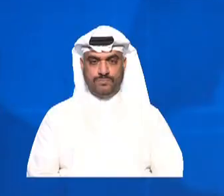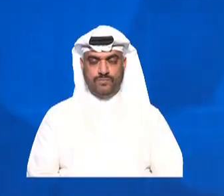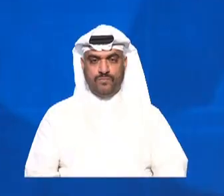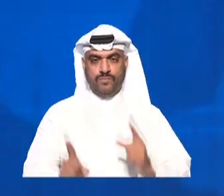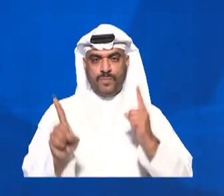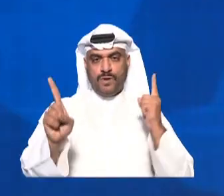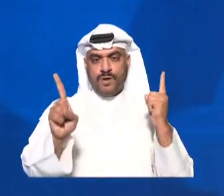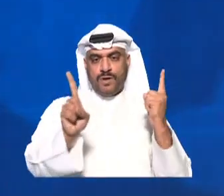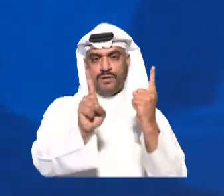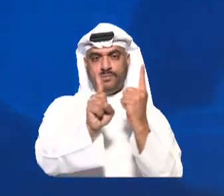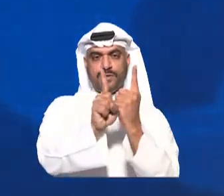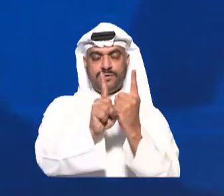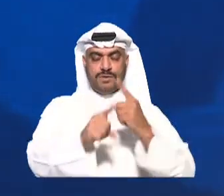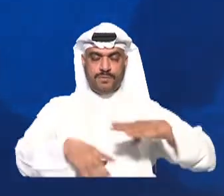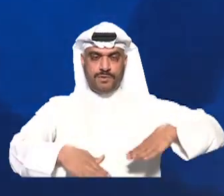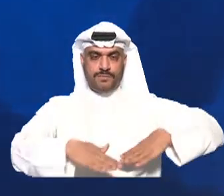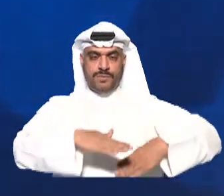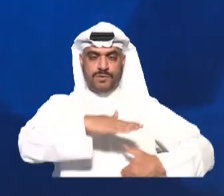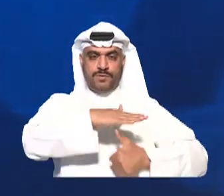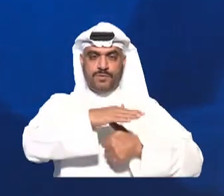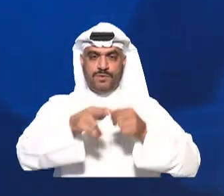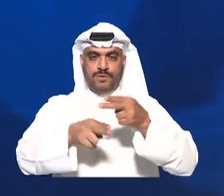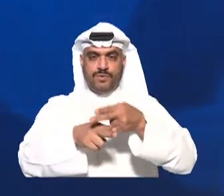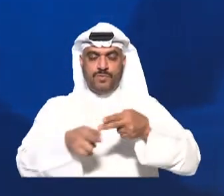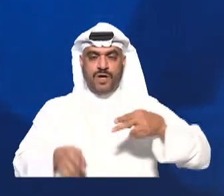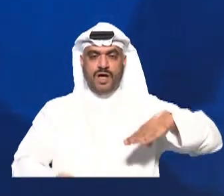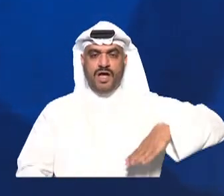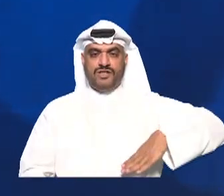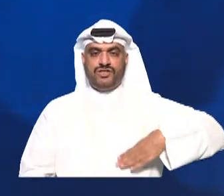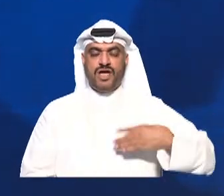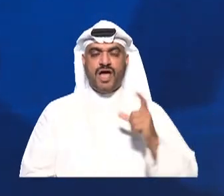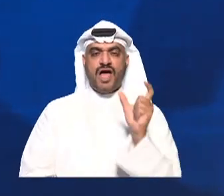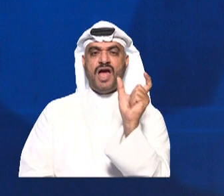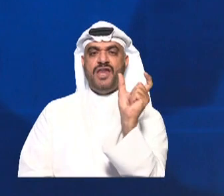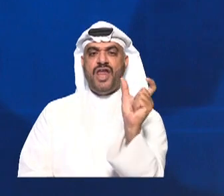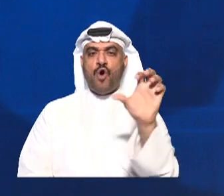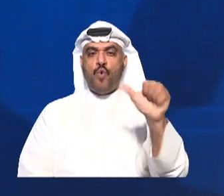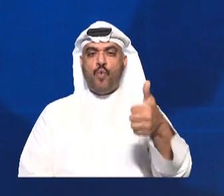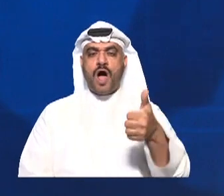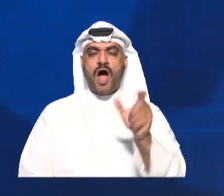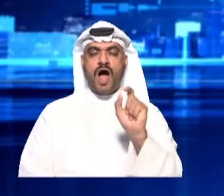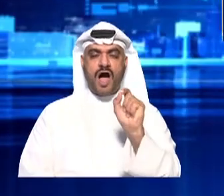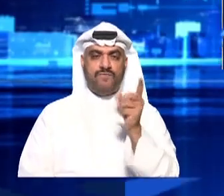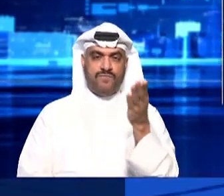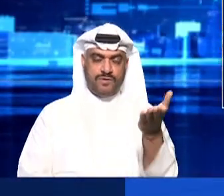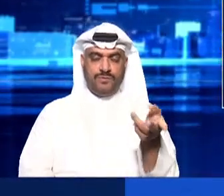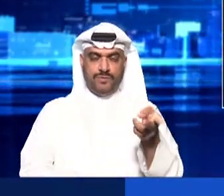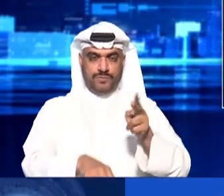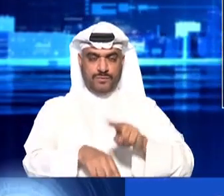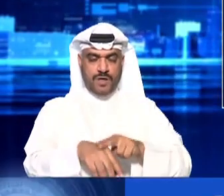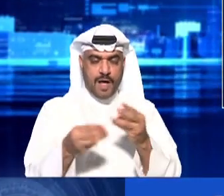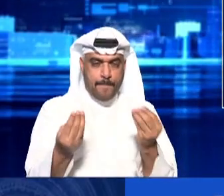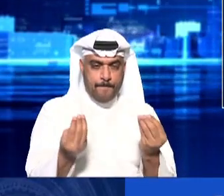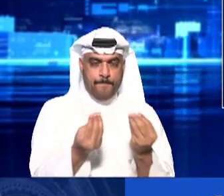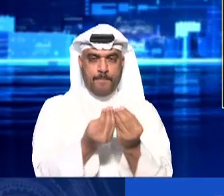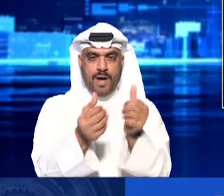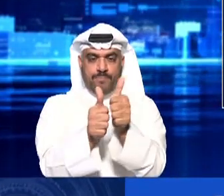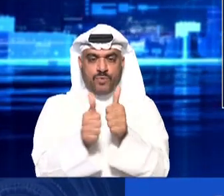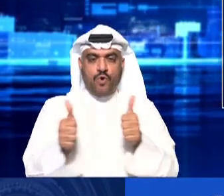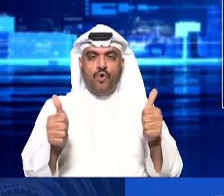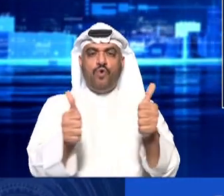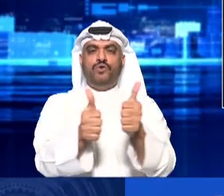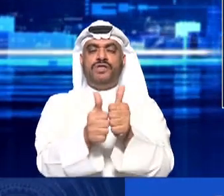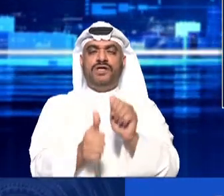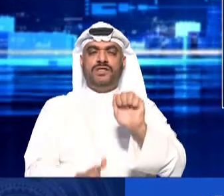استقبل حضرة صاحب السمو أمير البلاد الشيخ نواف الأحمد الجابر الصباح حفظه الله ورعاة وأسرة أهل الصباح الكرام